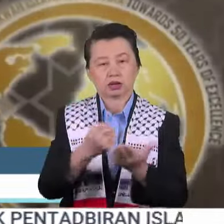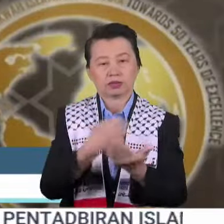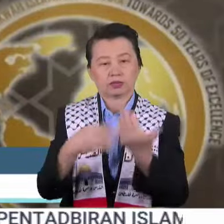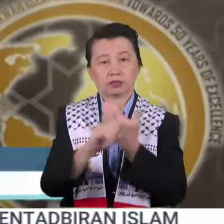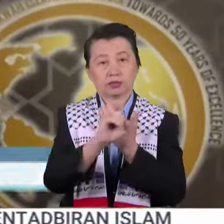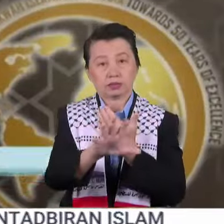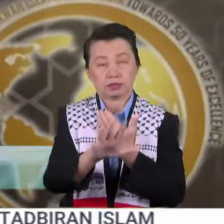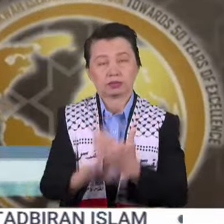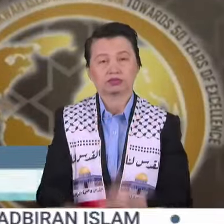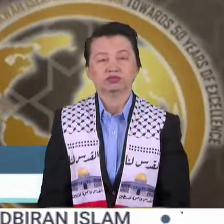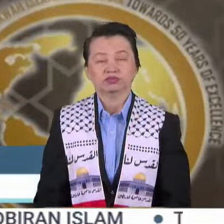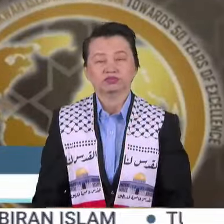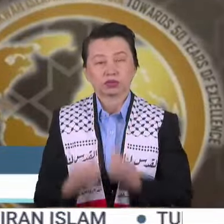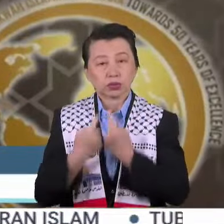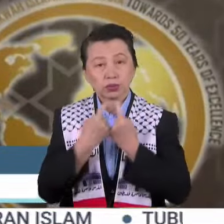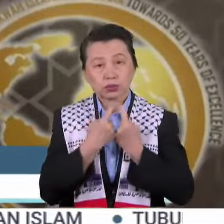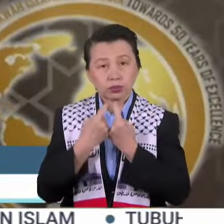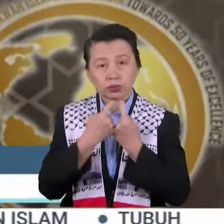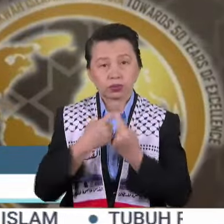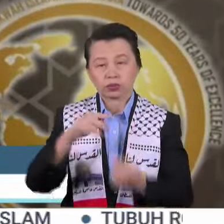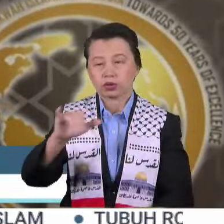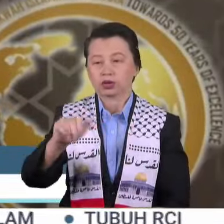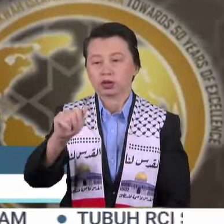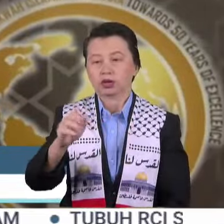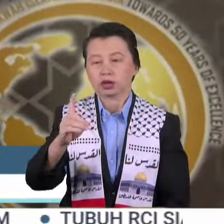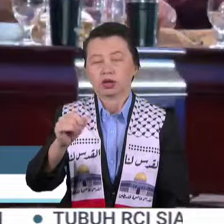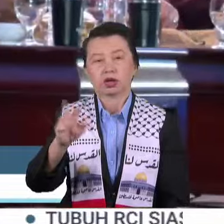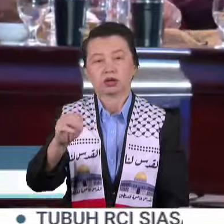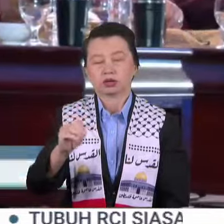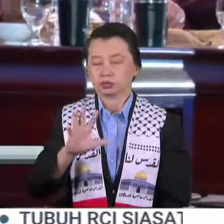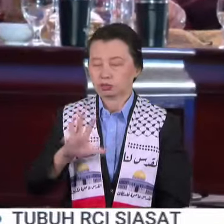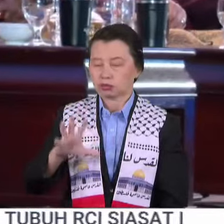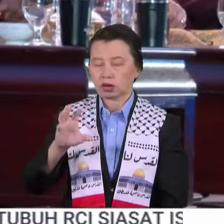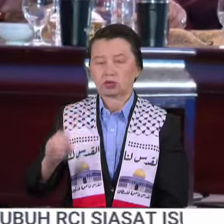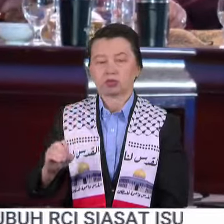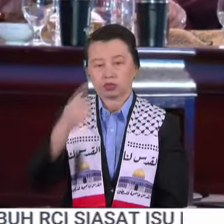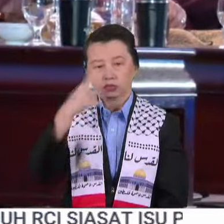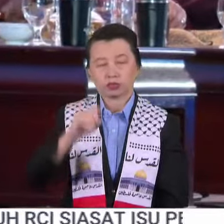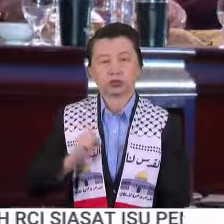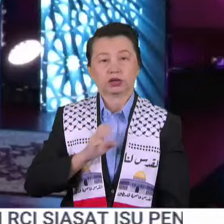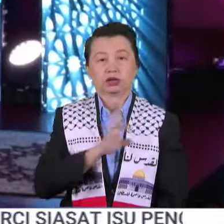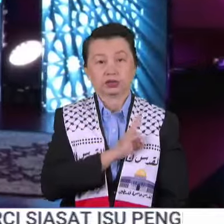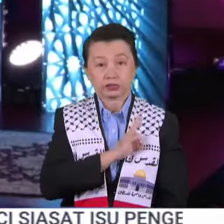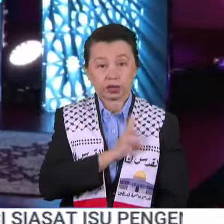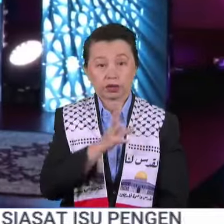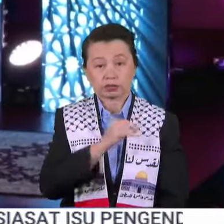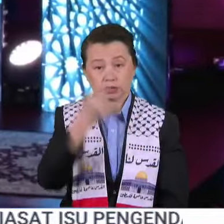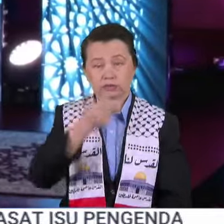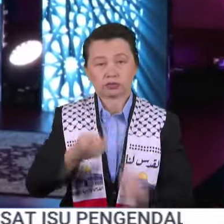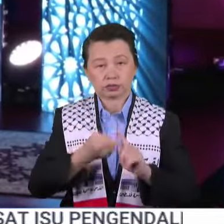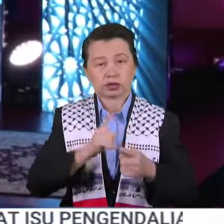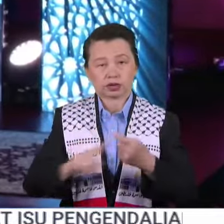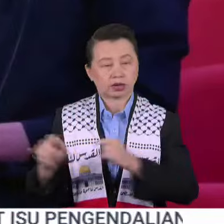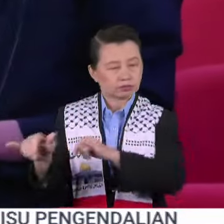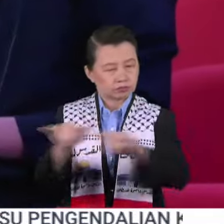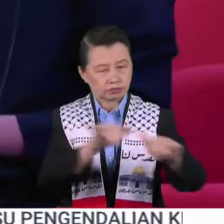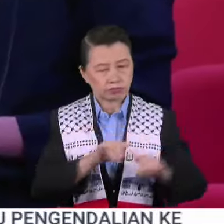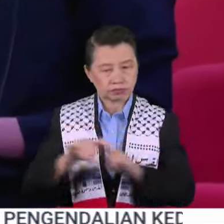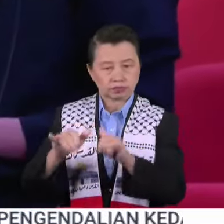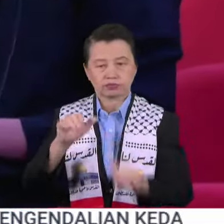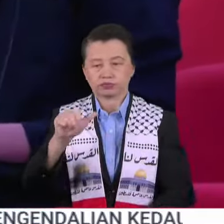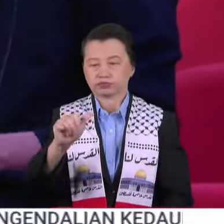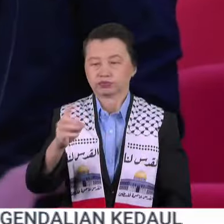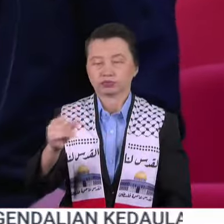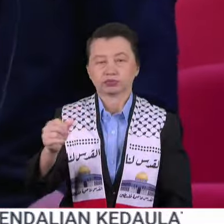Ulang tahun Yadim yang ke-50 bukan sahaja kepada kaki tangan tapi juga kepada rakan-rakan strategik Yadim dan